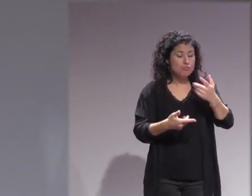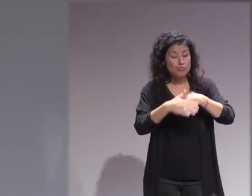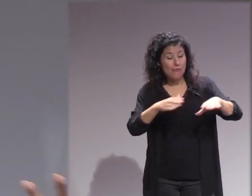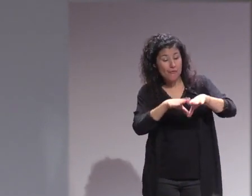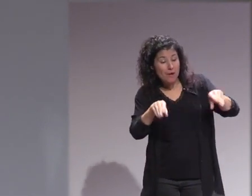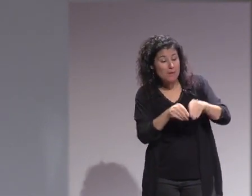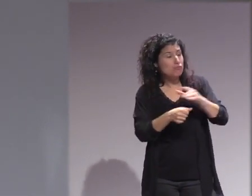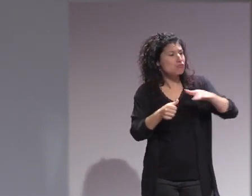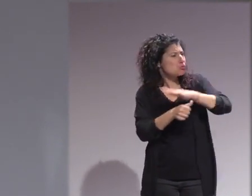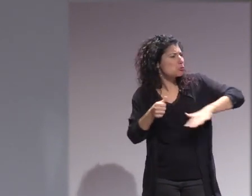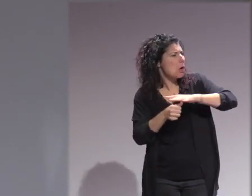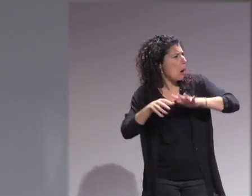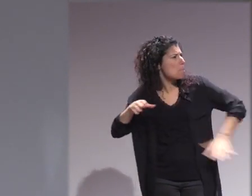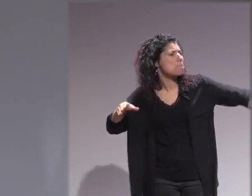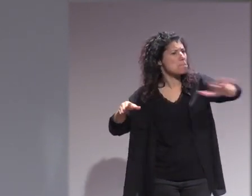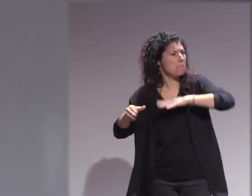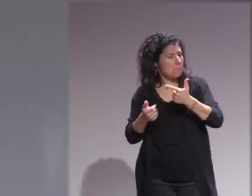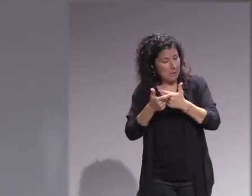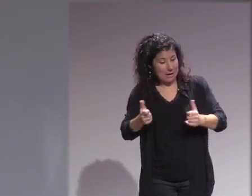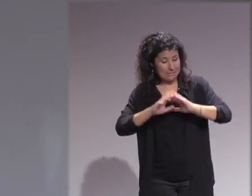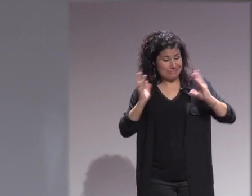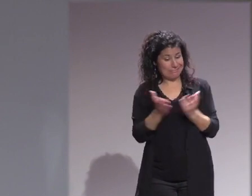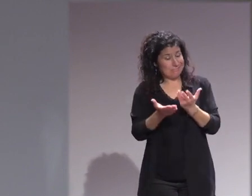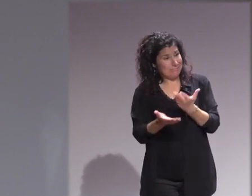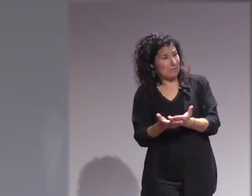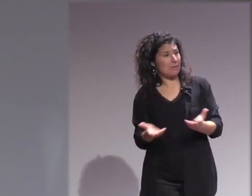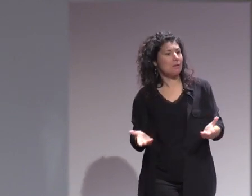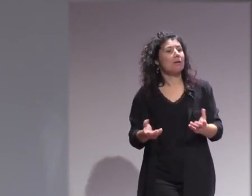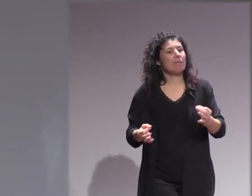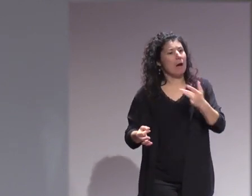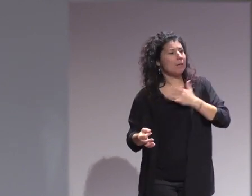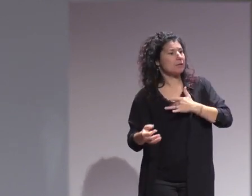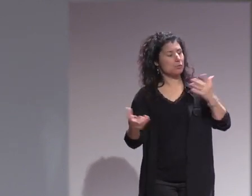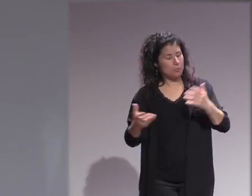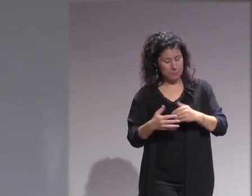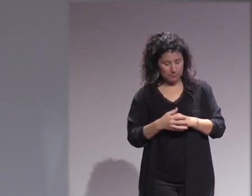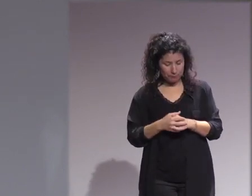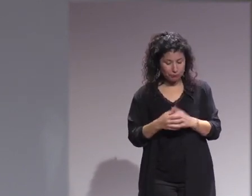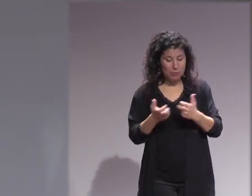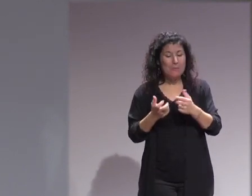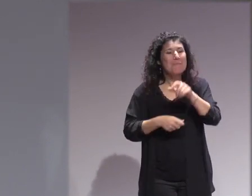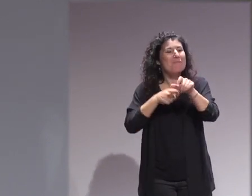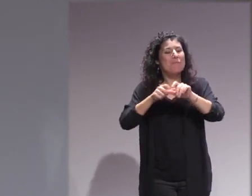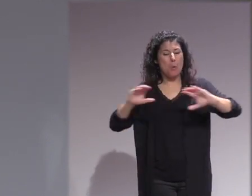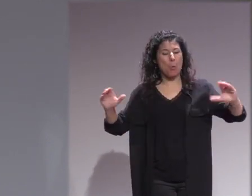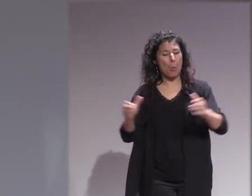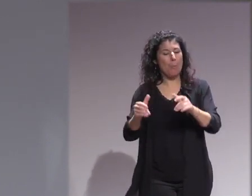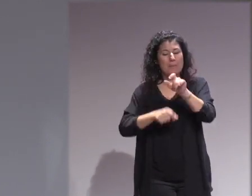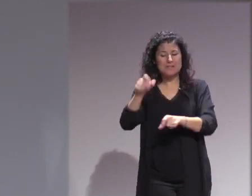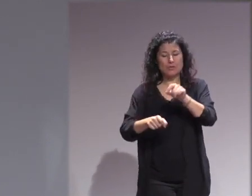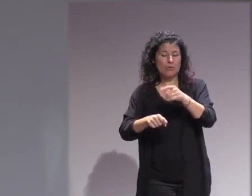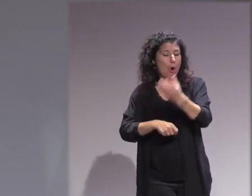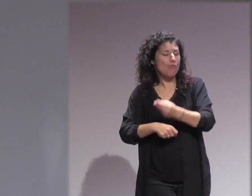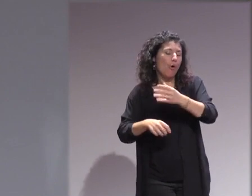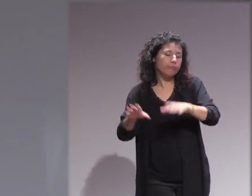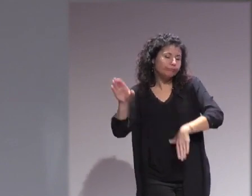l'entourage social, dans le reste de la société. Et puis ce que je trouve intéressant aussi, c'est de voir que quand les adoptés se regroupent en association,